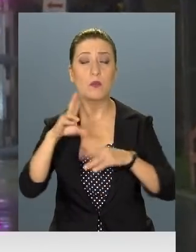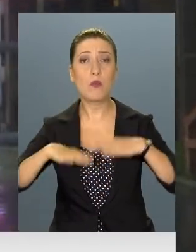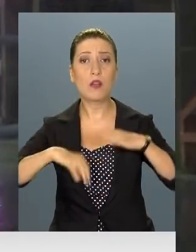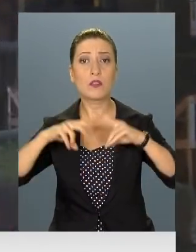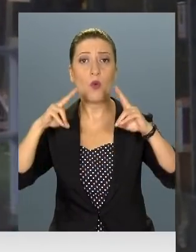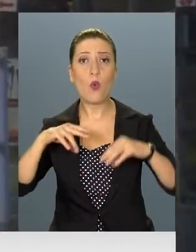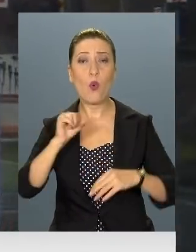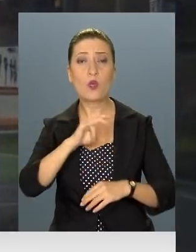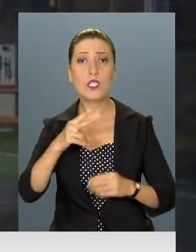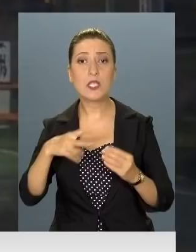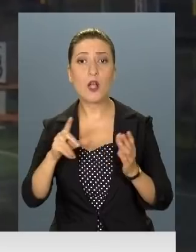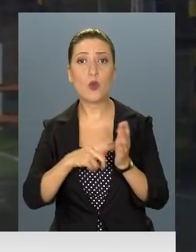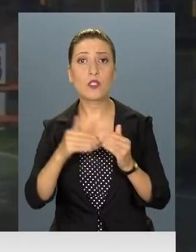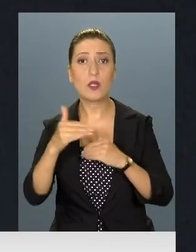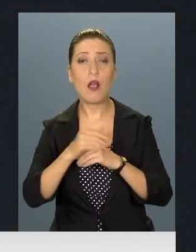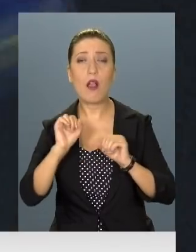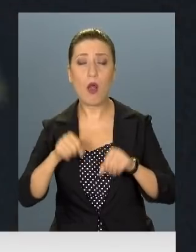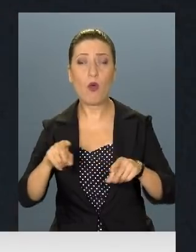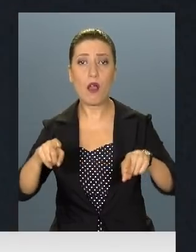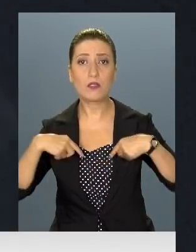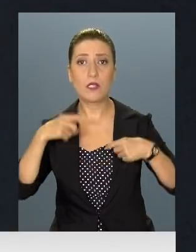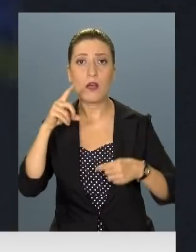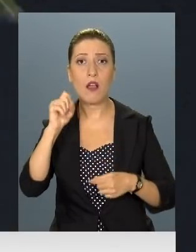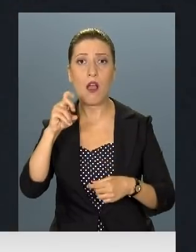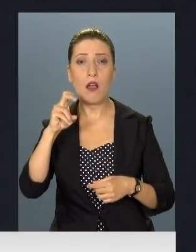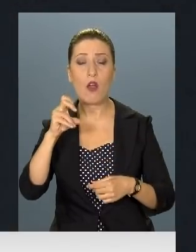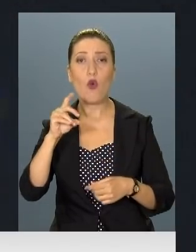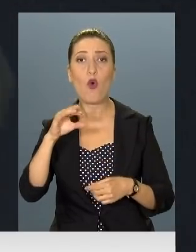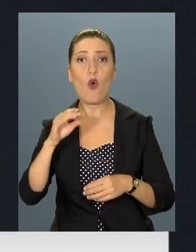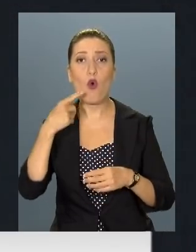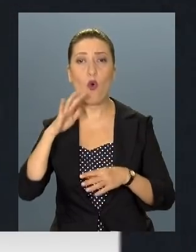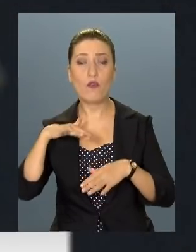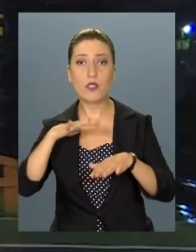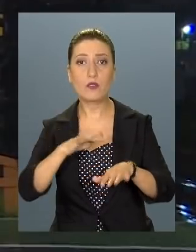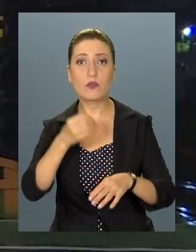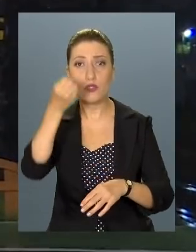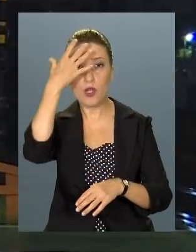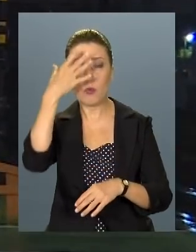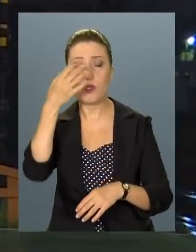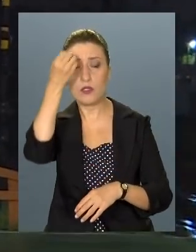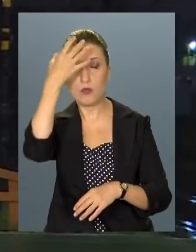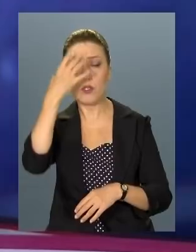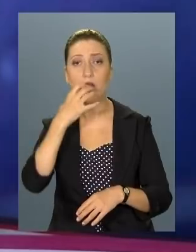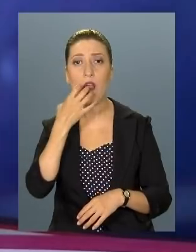27-ի երեկոյան կարող է հասնել խաղաղ օվկիանոսյան ապ Ճապոնիայի հարավ արևմուտք։